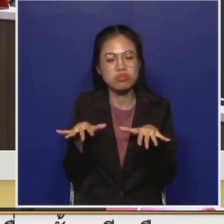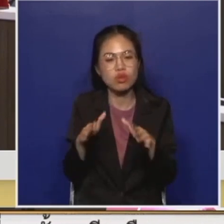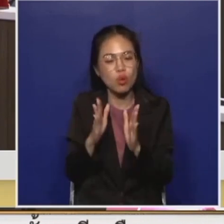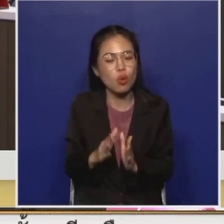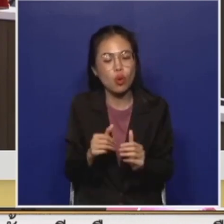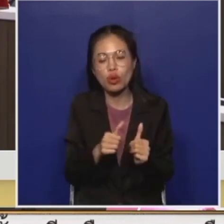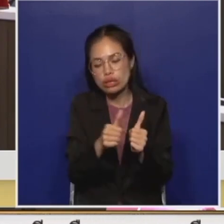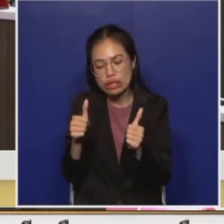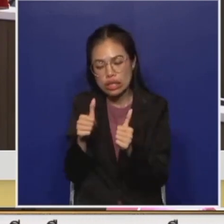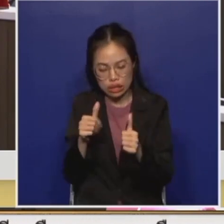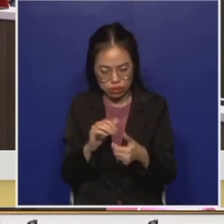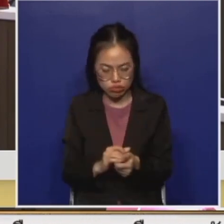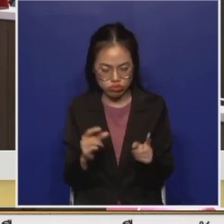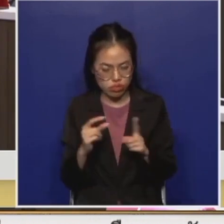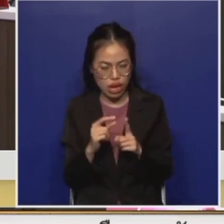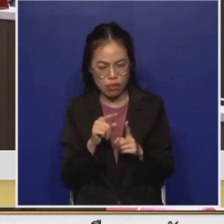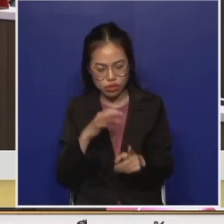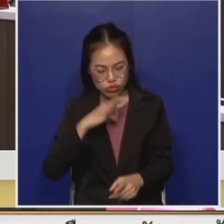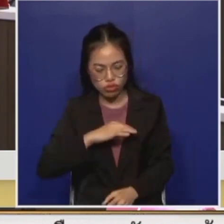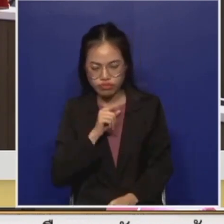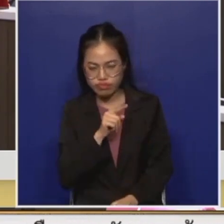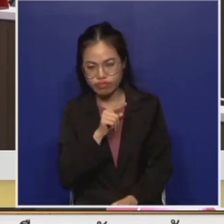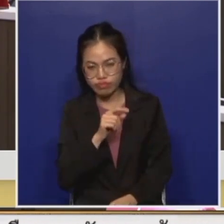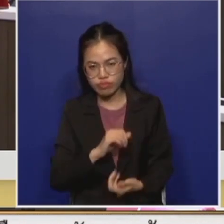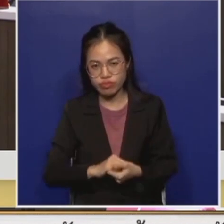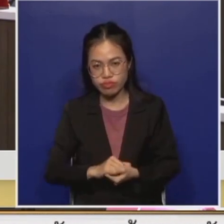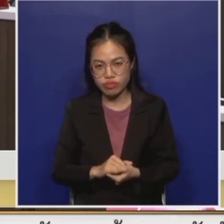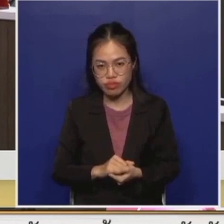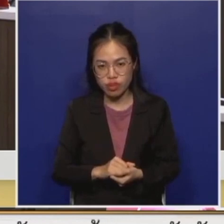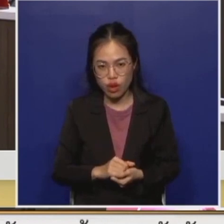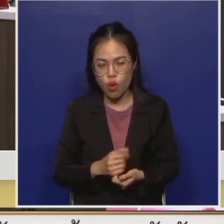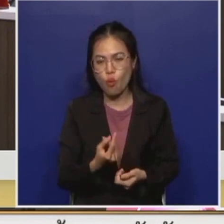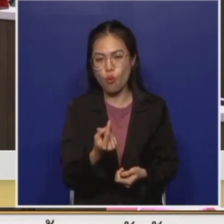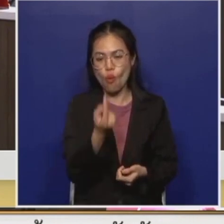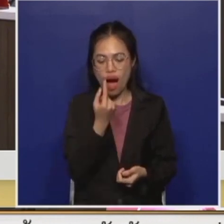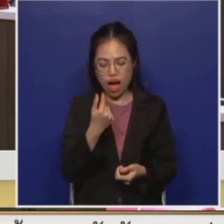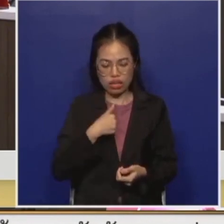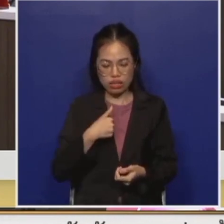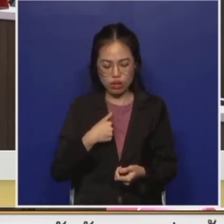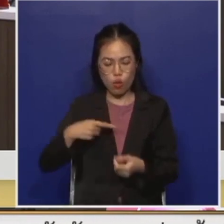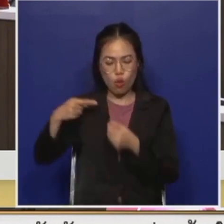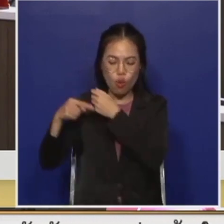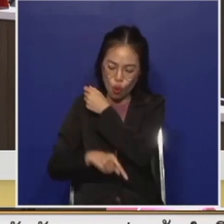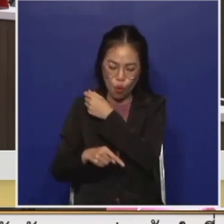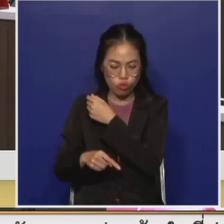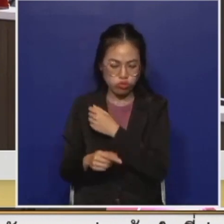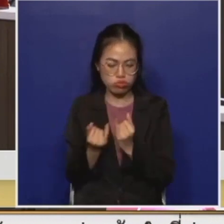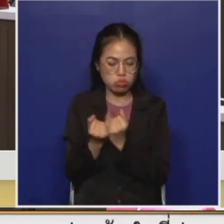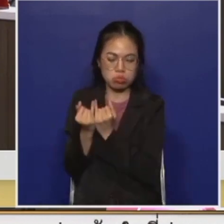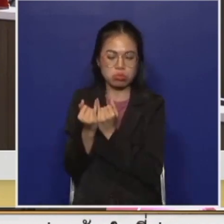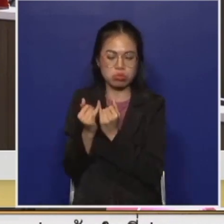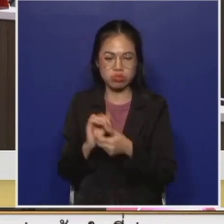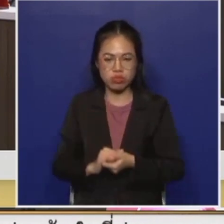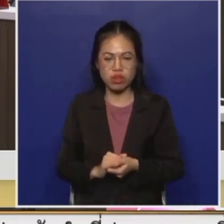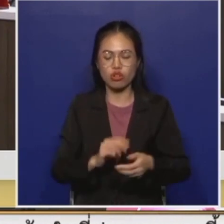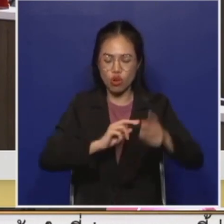เป็ถายคำที่คมมากครับเรากลมาวาพวกผมทุจหลต จนชาชินก็ตองทส